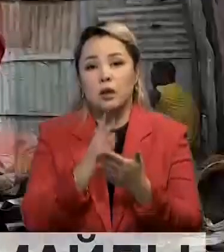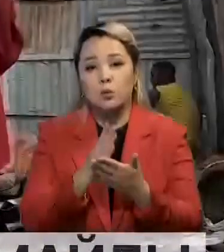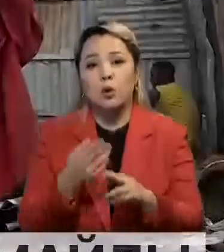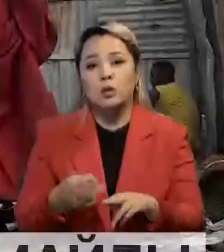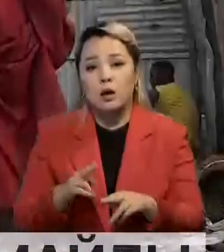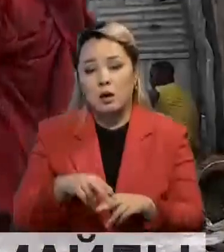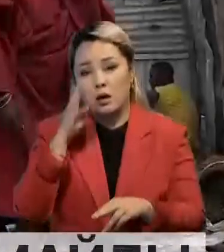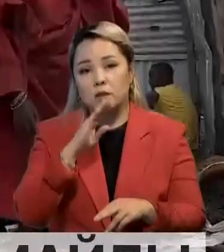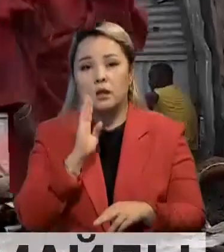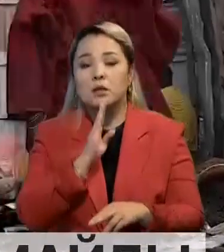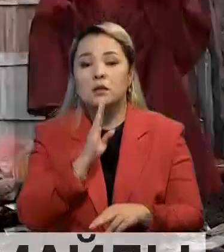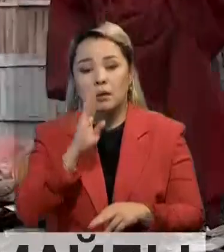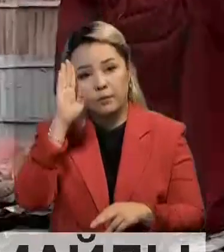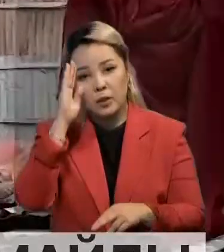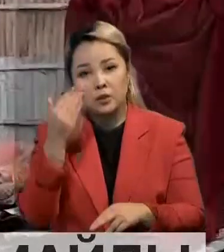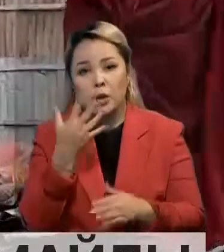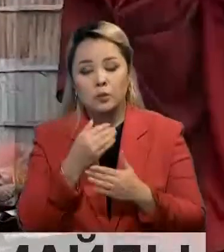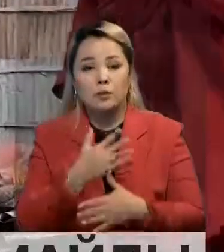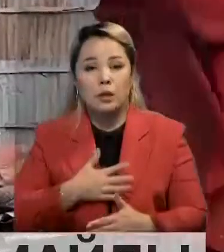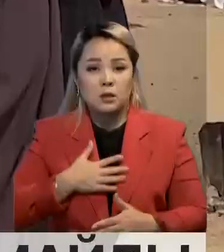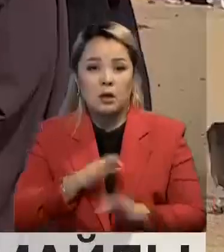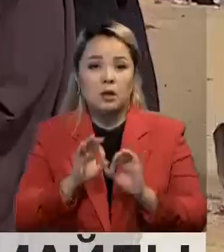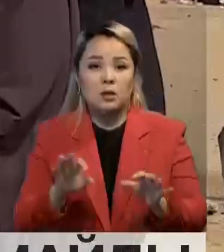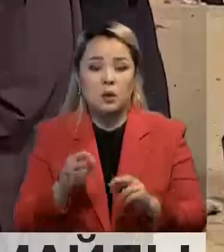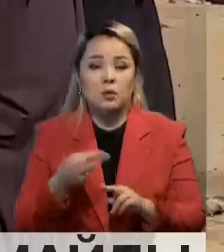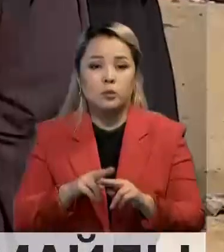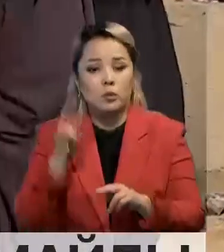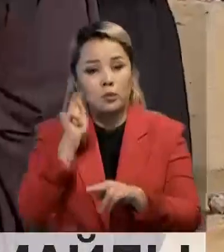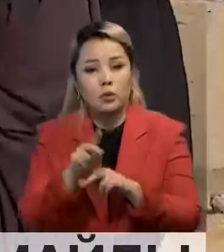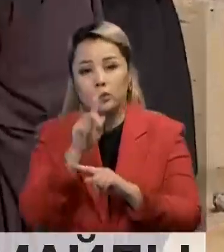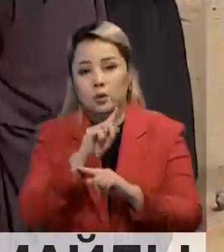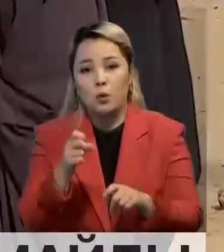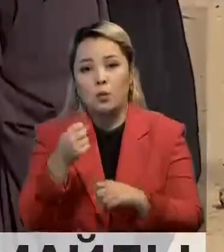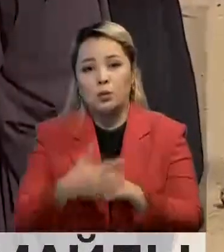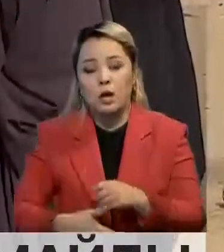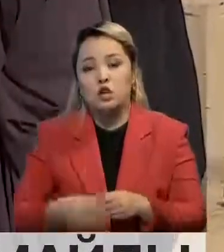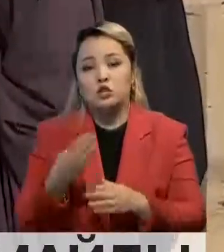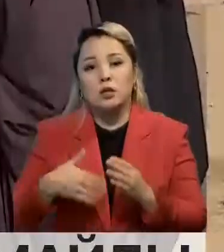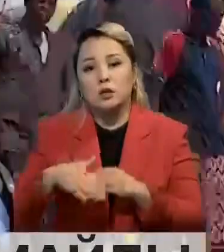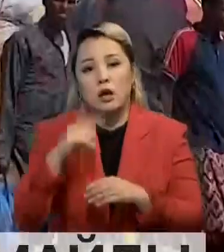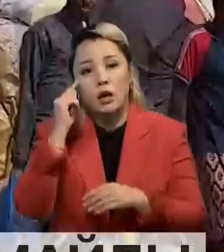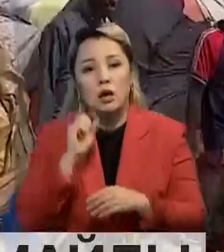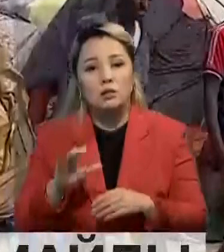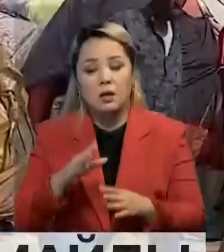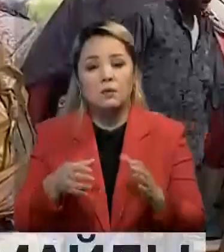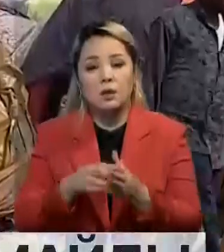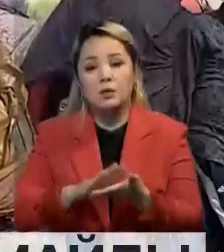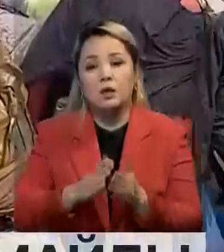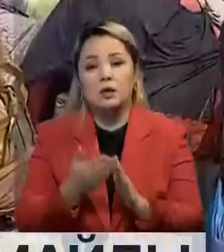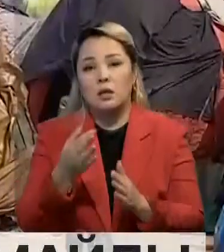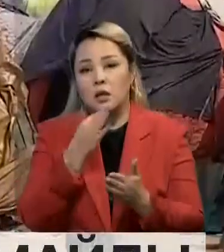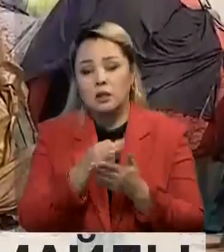Сондықтан ата-аналар ұлғыздарының амандығы үшін алаңдап, оларды оқытпайды. Орталық және Шығыс Азиядағы ахуалда мәз емес.